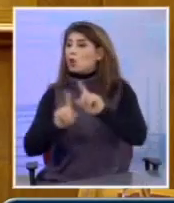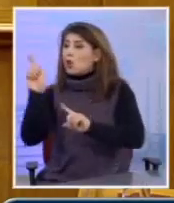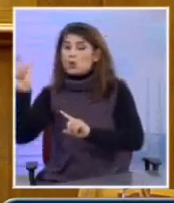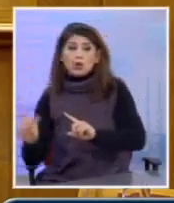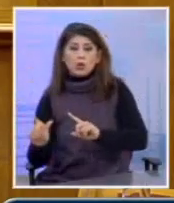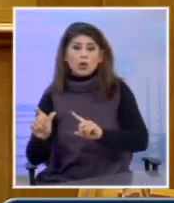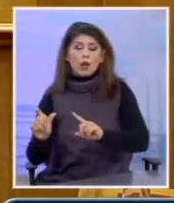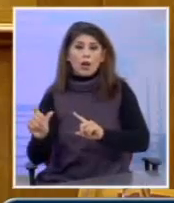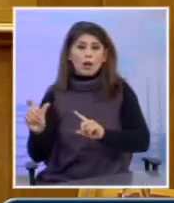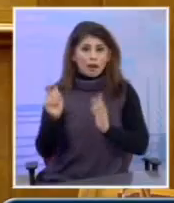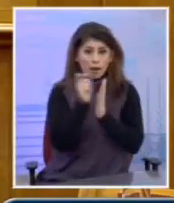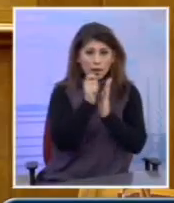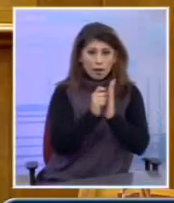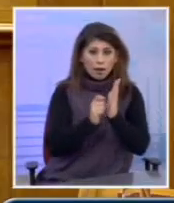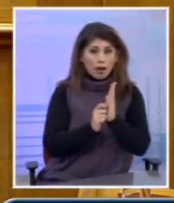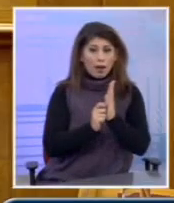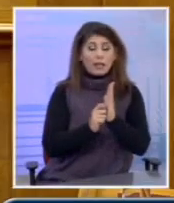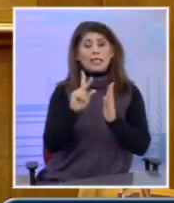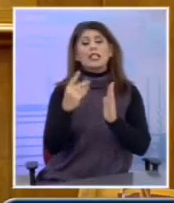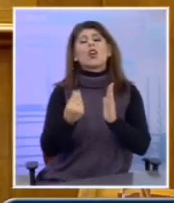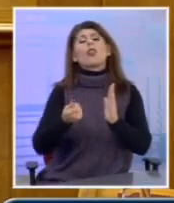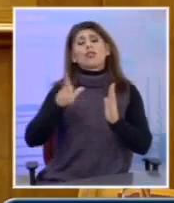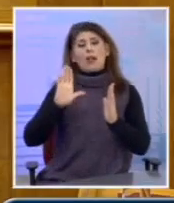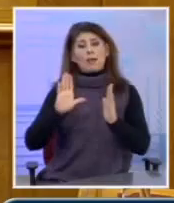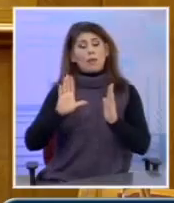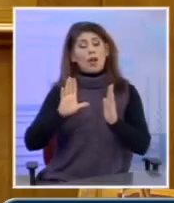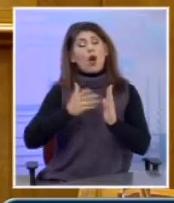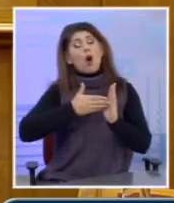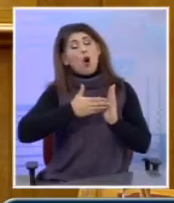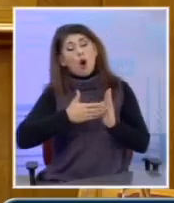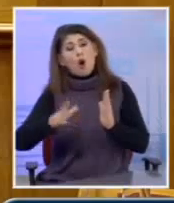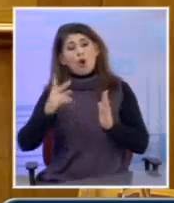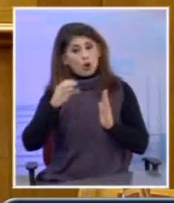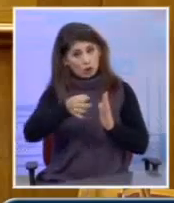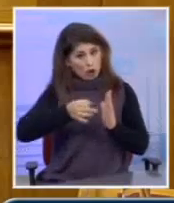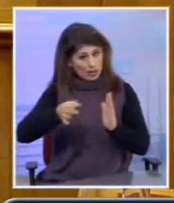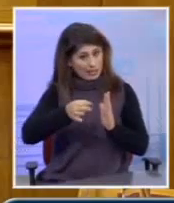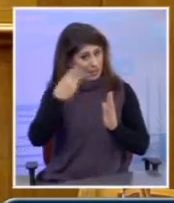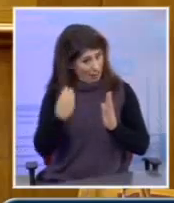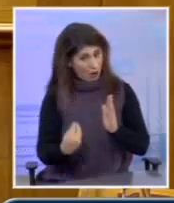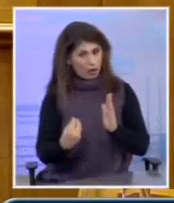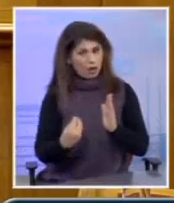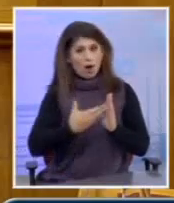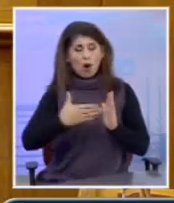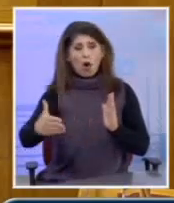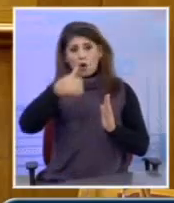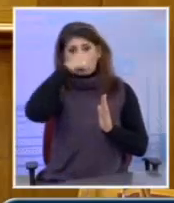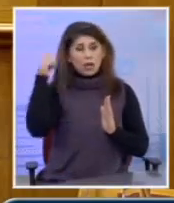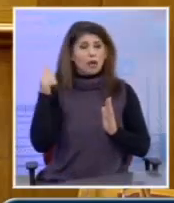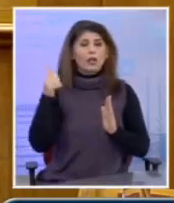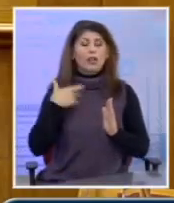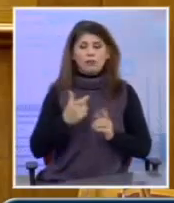θα είναι καλύτερα τα πράγματα για την ΚΟ και τους πολίτες της? Όλο το καλοκαίρι που ευνηδιαστήκαμε δεν υπήρχε κέντρο